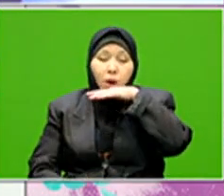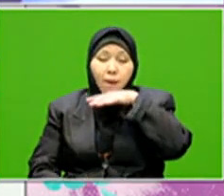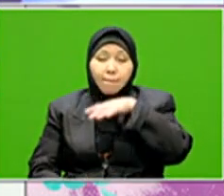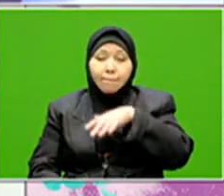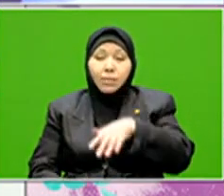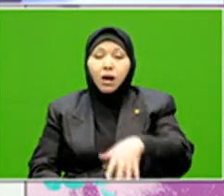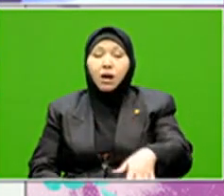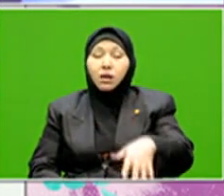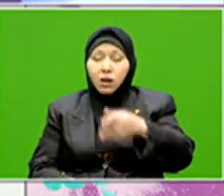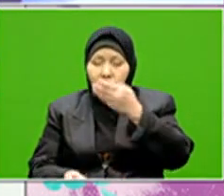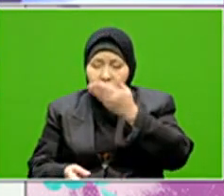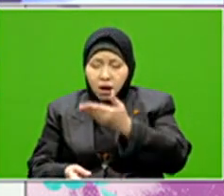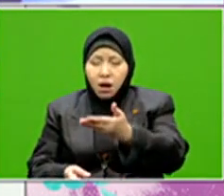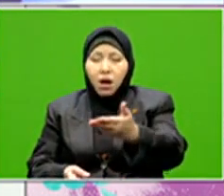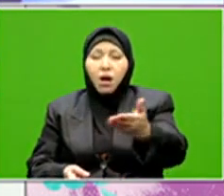وزلفا